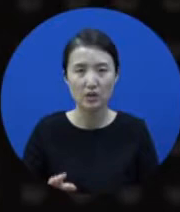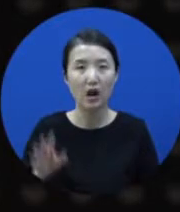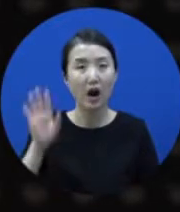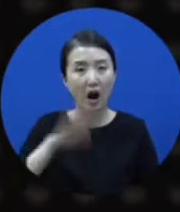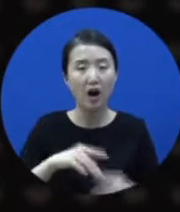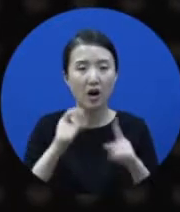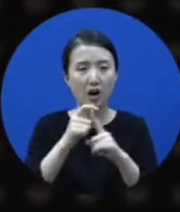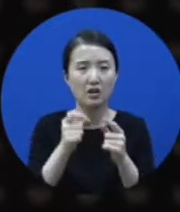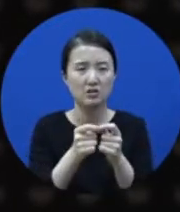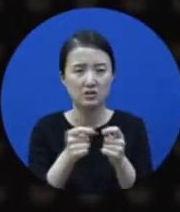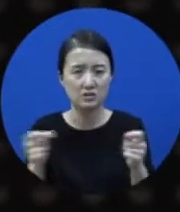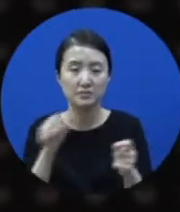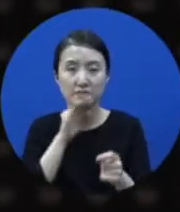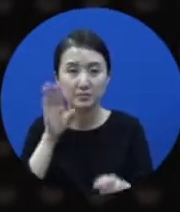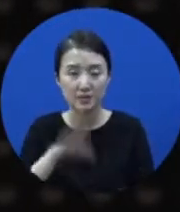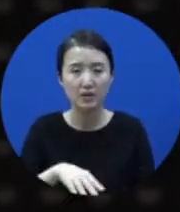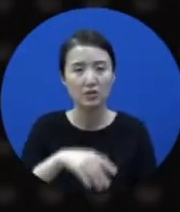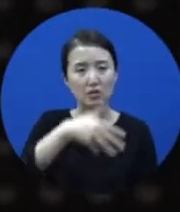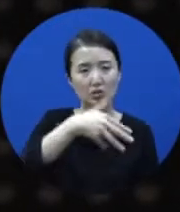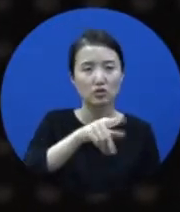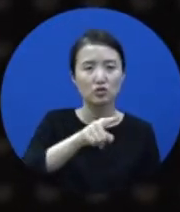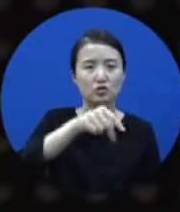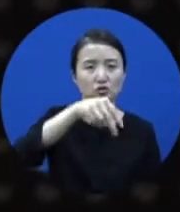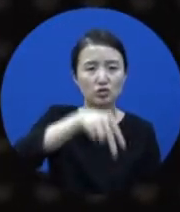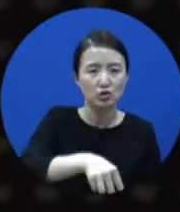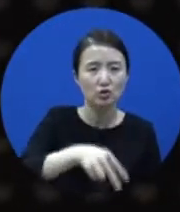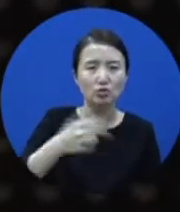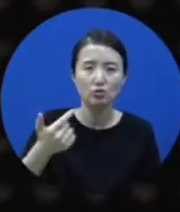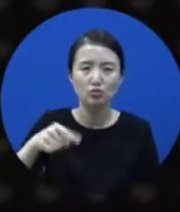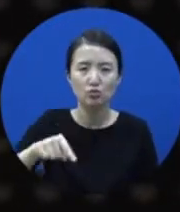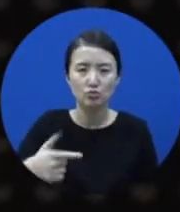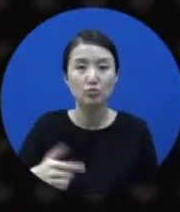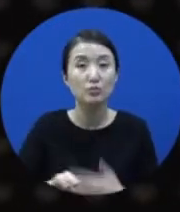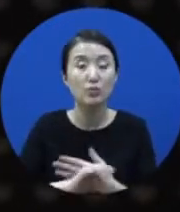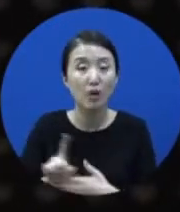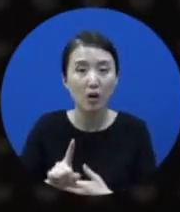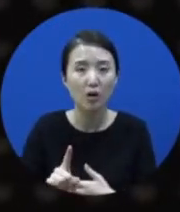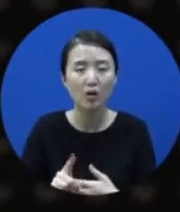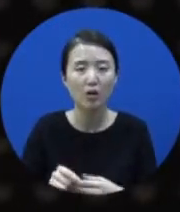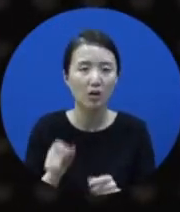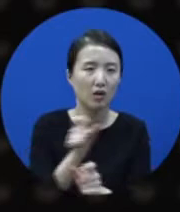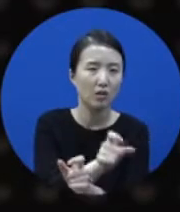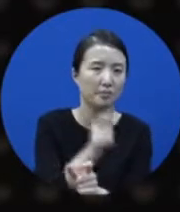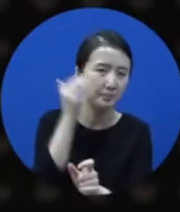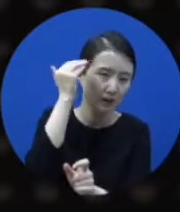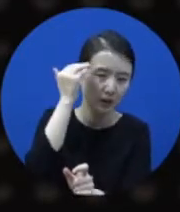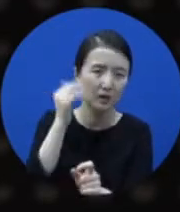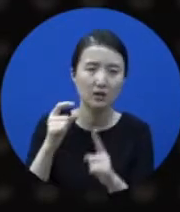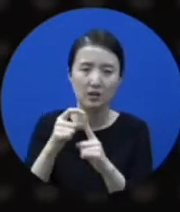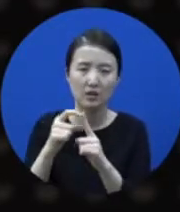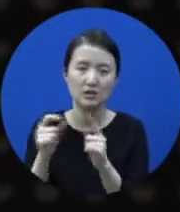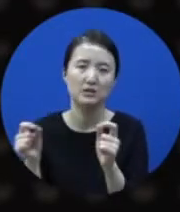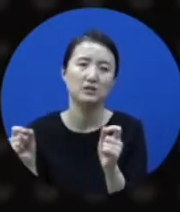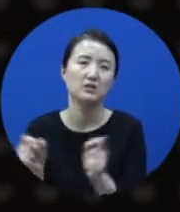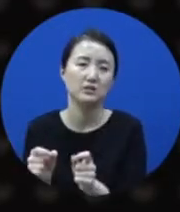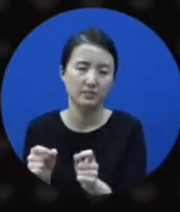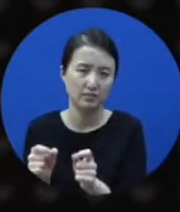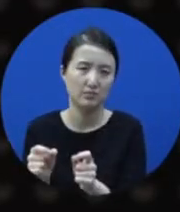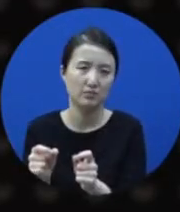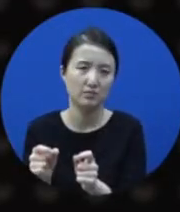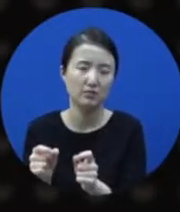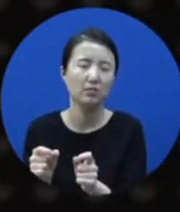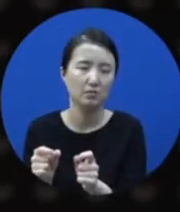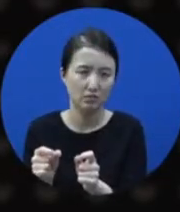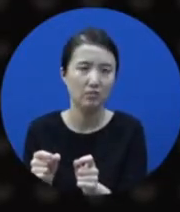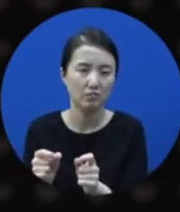첫눈이라고 이야기하지 않습니다. 그래서 눈이 내리는데 첫눈이었어, 이렇게 얘기하게 되는 거죠. 그래서